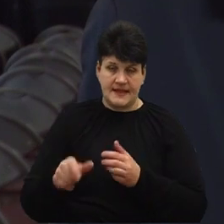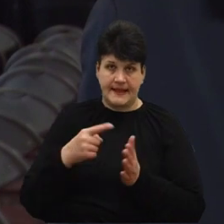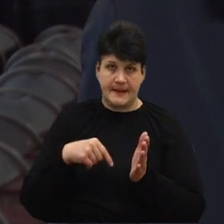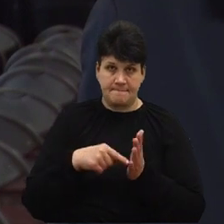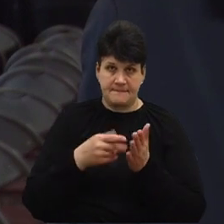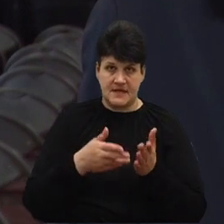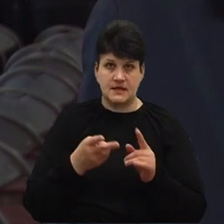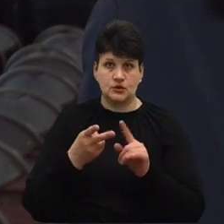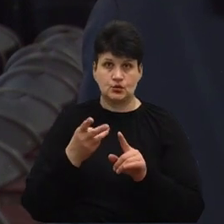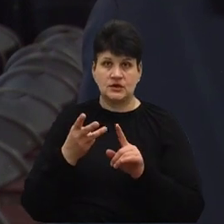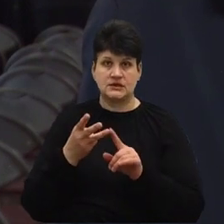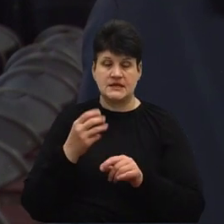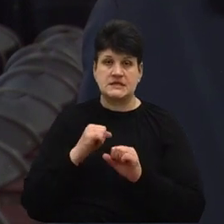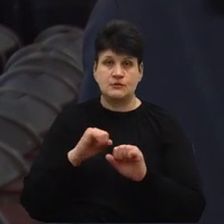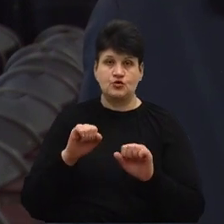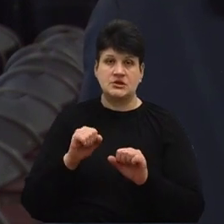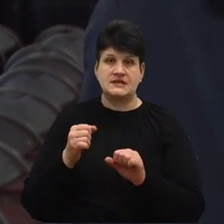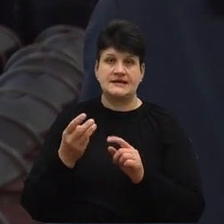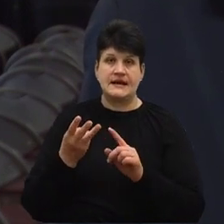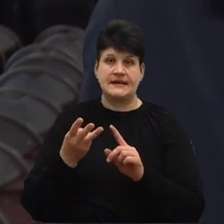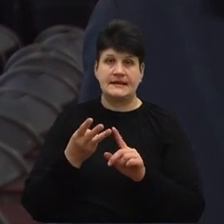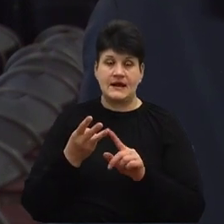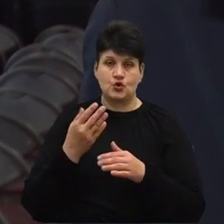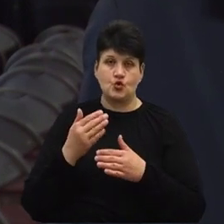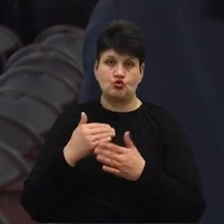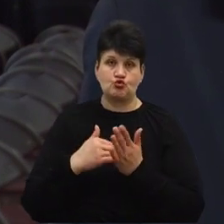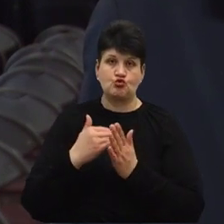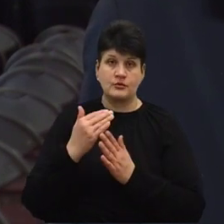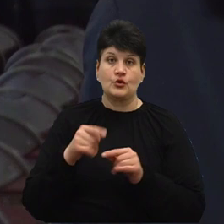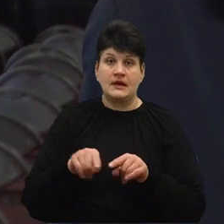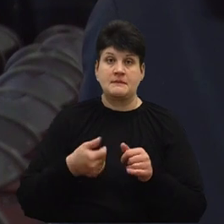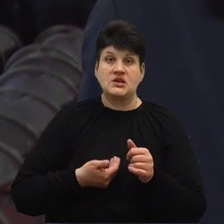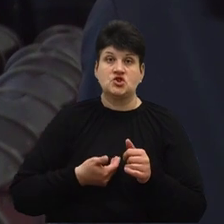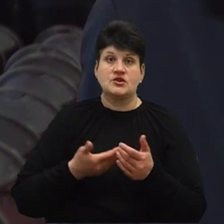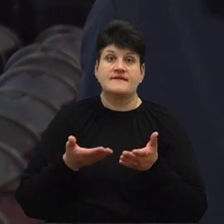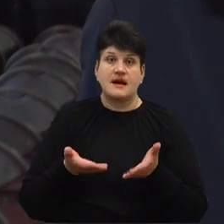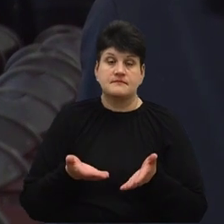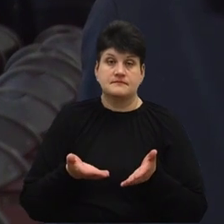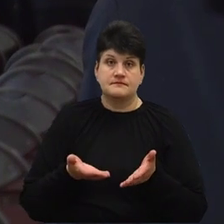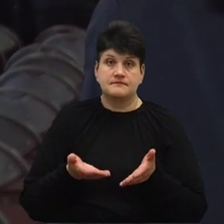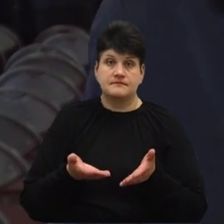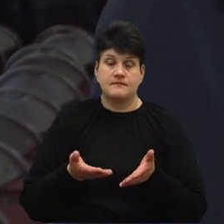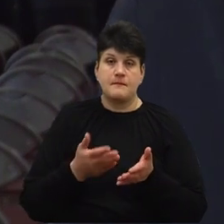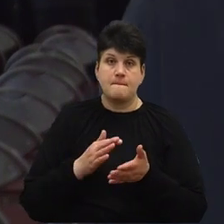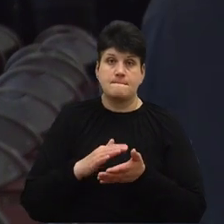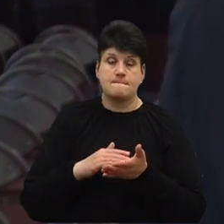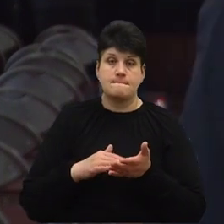третя нагорода за мужність третього ступеня. От таким чином ми живемо. Ми живемо подальше,